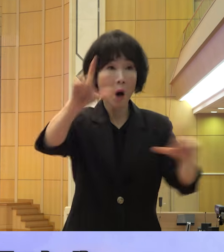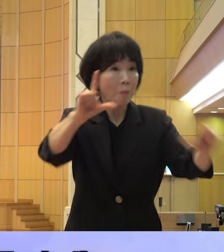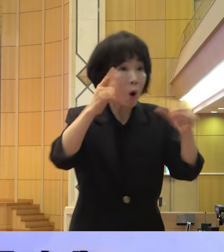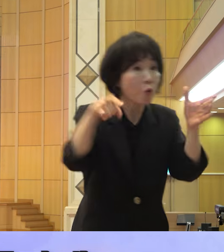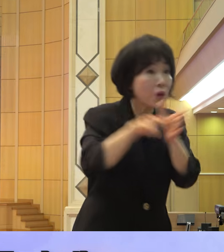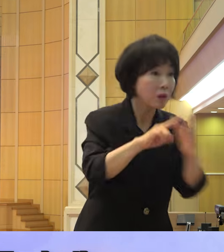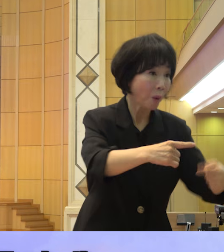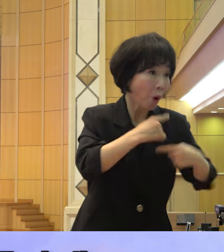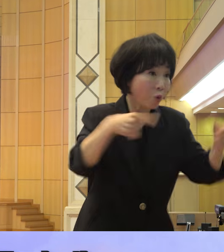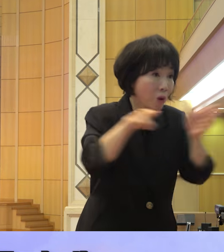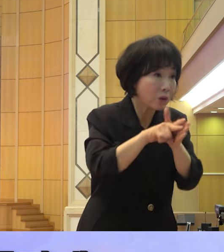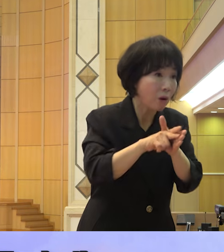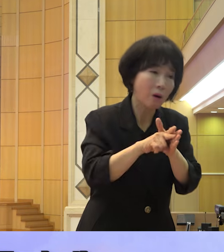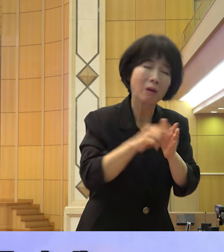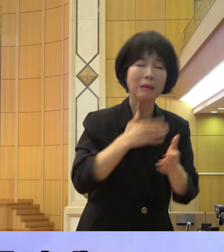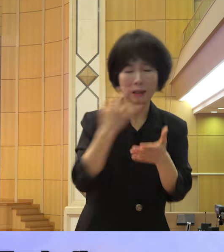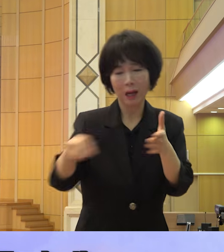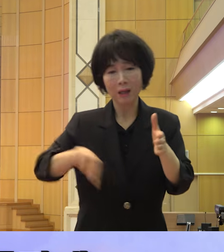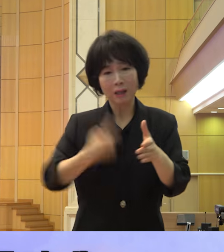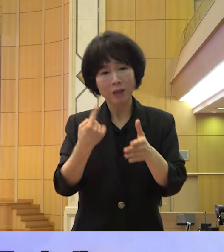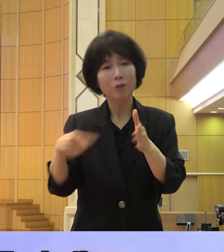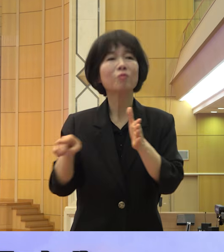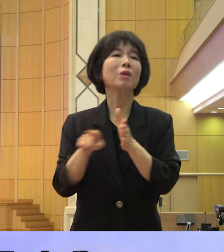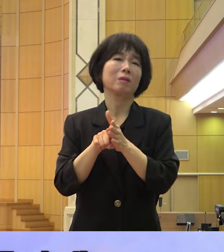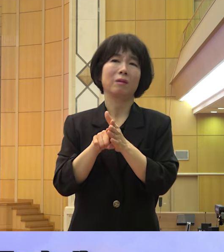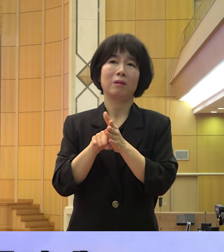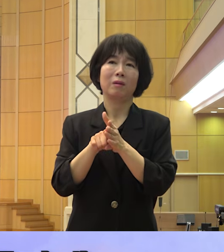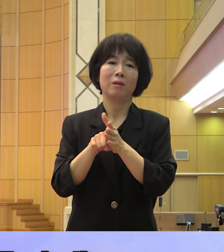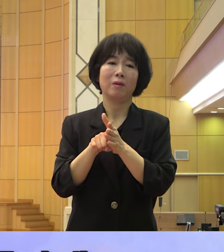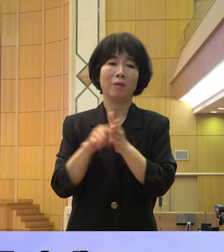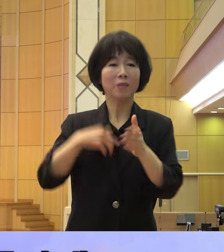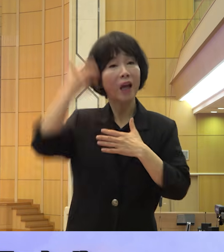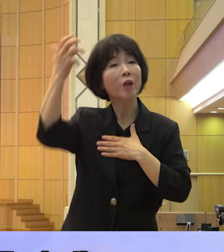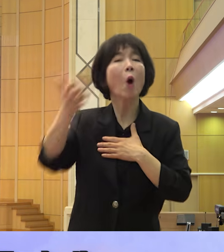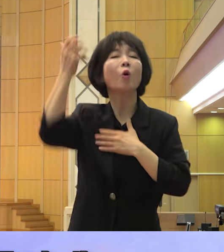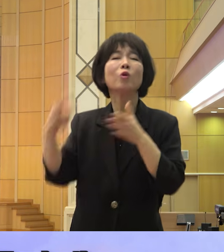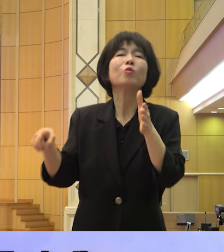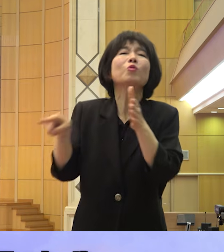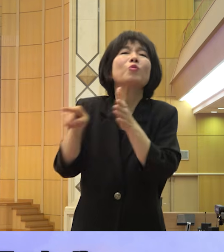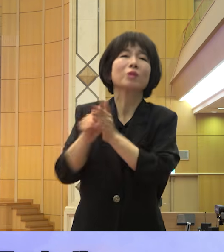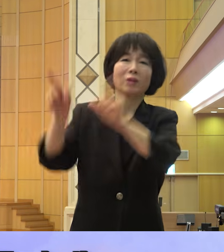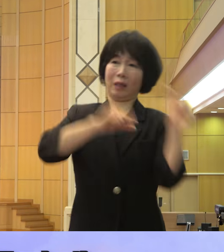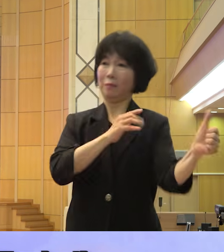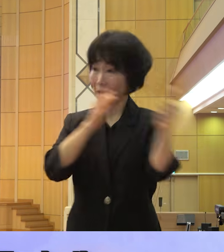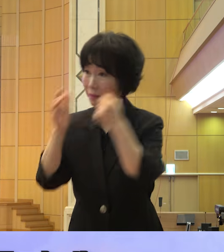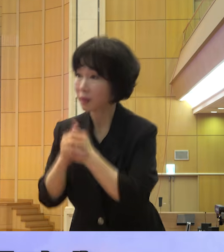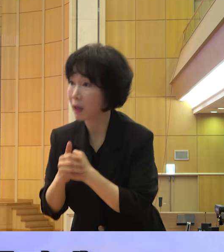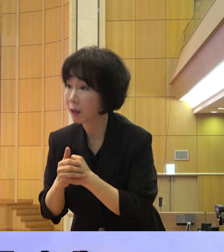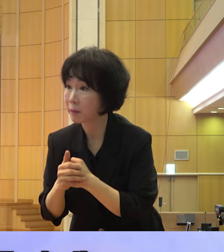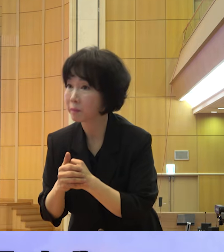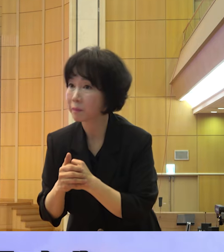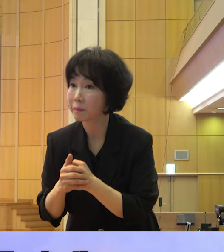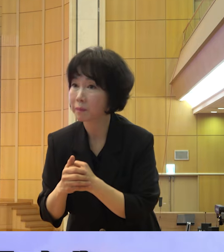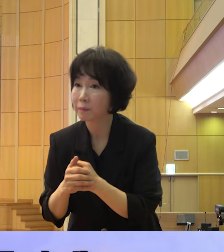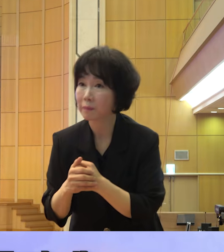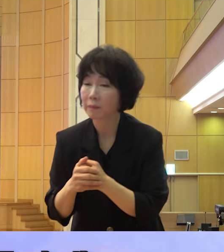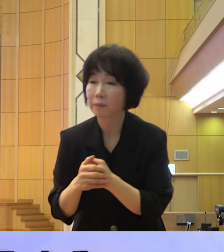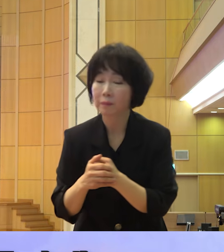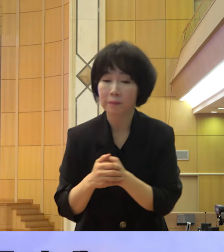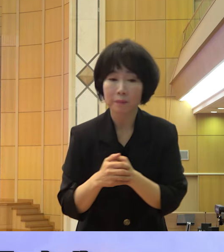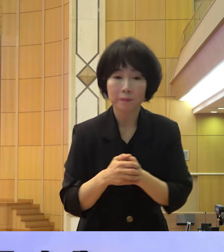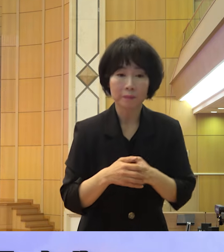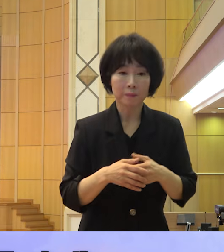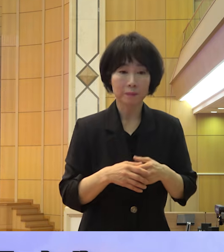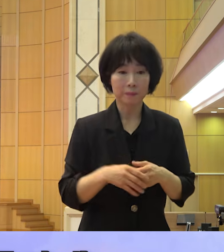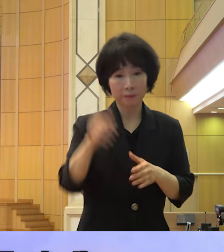명예를 위해서 사는 게 아니라 나를 위해서 살아야 돼요. 나를 위해서 모든 게 다 필요한 거예요. 근데 내가 인생이